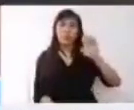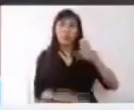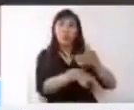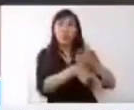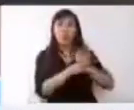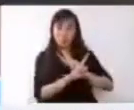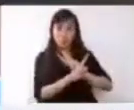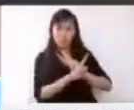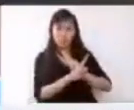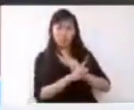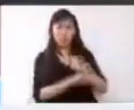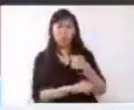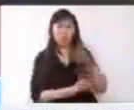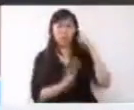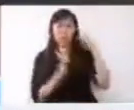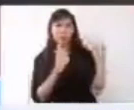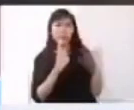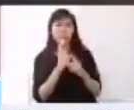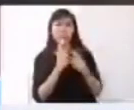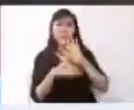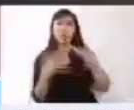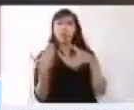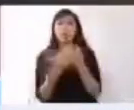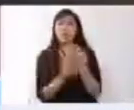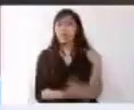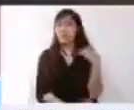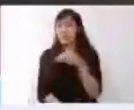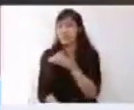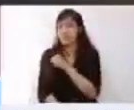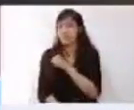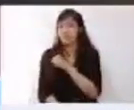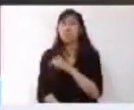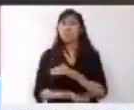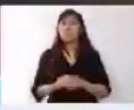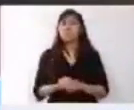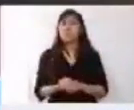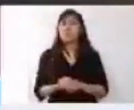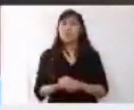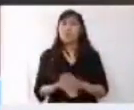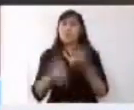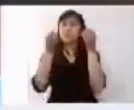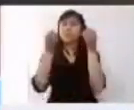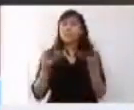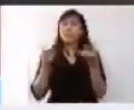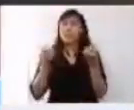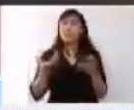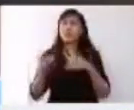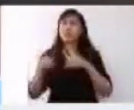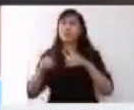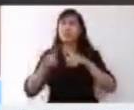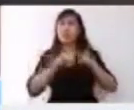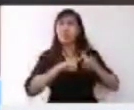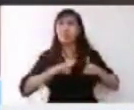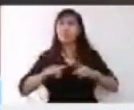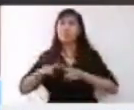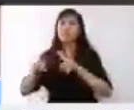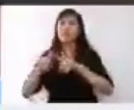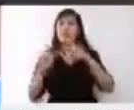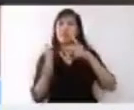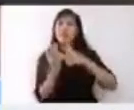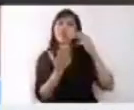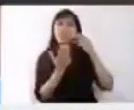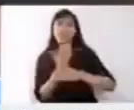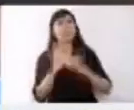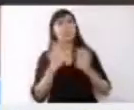ko sa kanya, Chief Justice, ayusin natin to at hindi na yata kaya ng mga miyembro natin sa dami. So